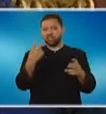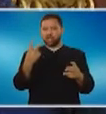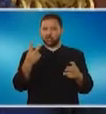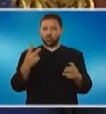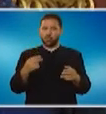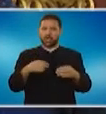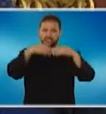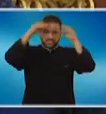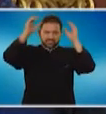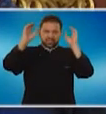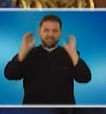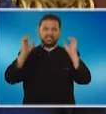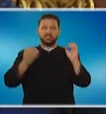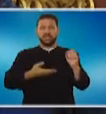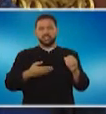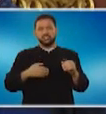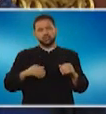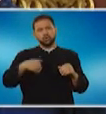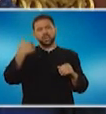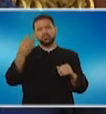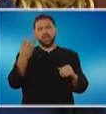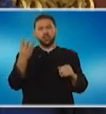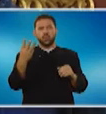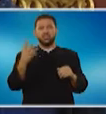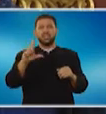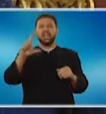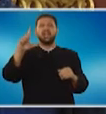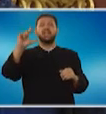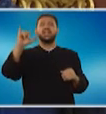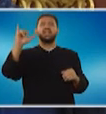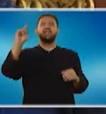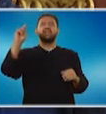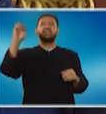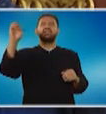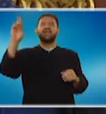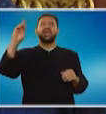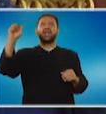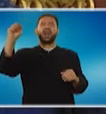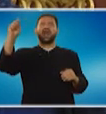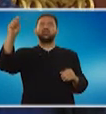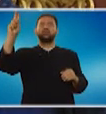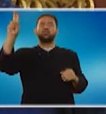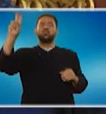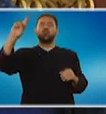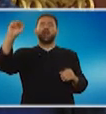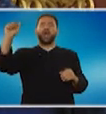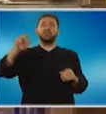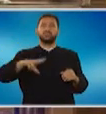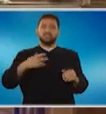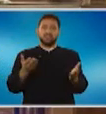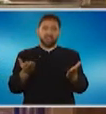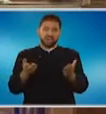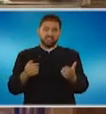nu literatura? Sunt cărți de literatură pe care o citesc eu personal cu mare